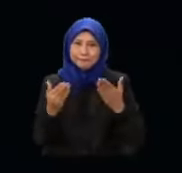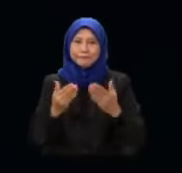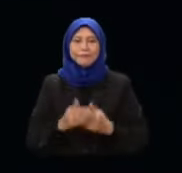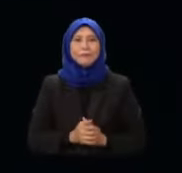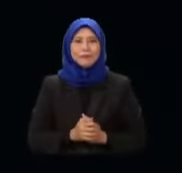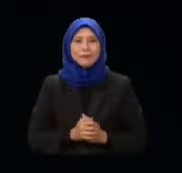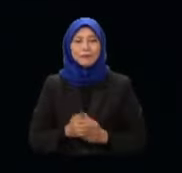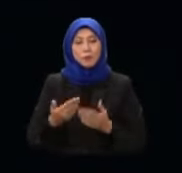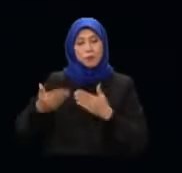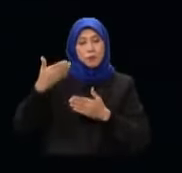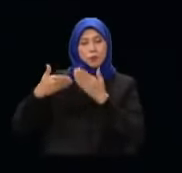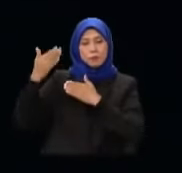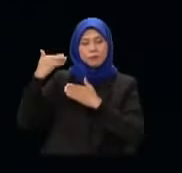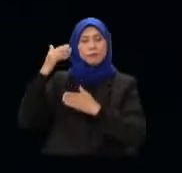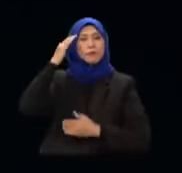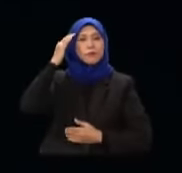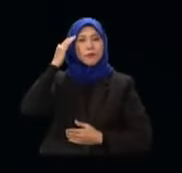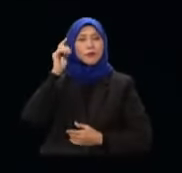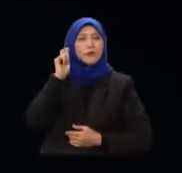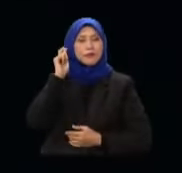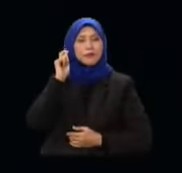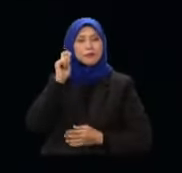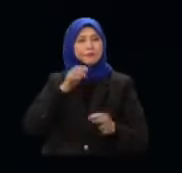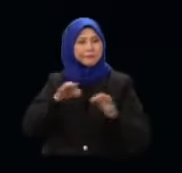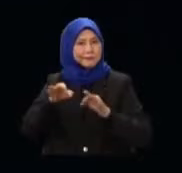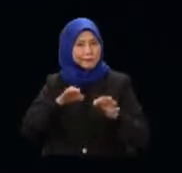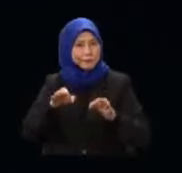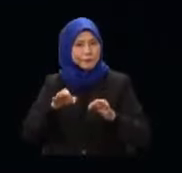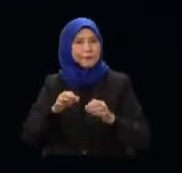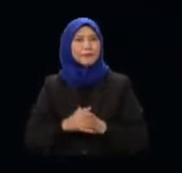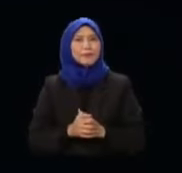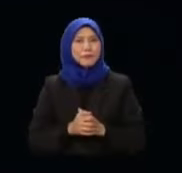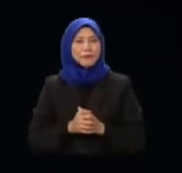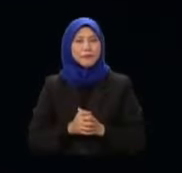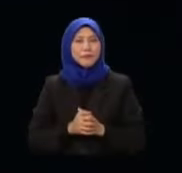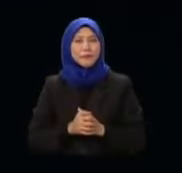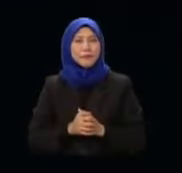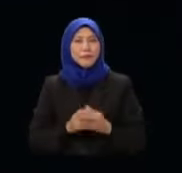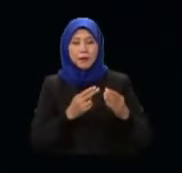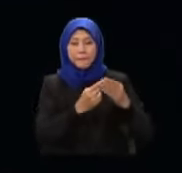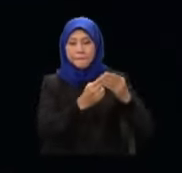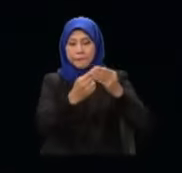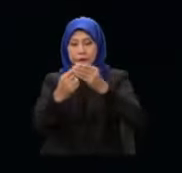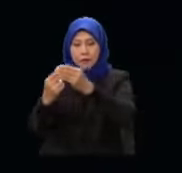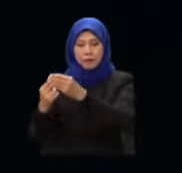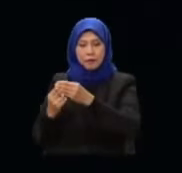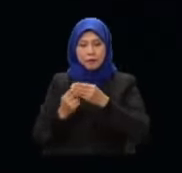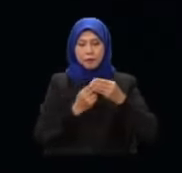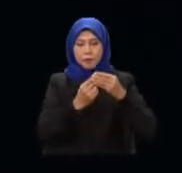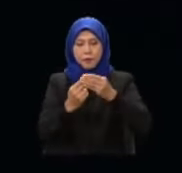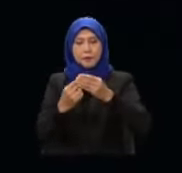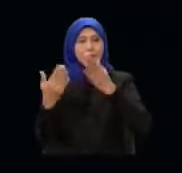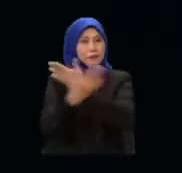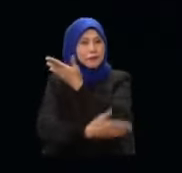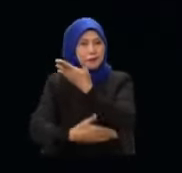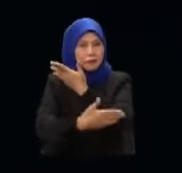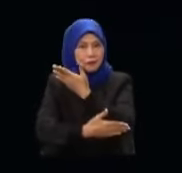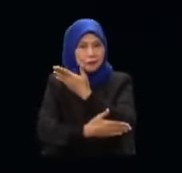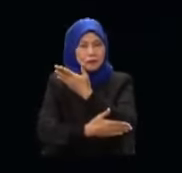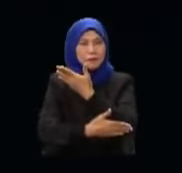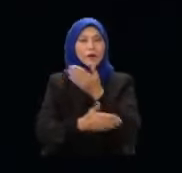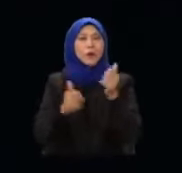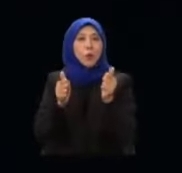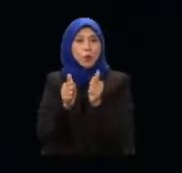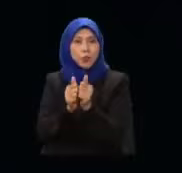ketahui sebelumnya seperti yang dijelaskan oleh Sarinah tadi itu Abil kita sebuah perpaduan negara sebelum ini diletakkan